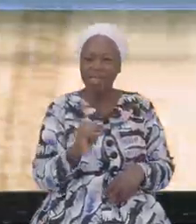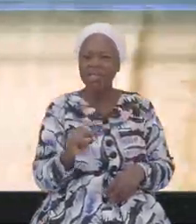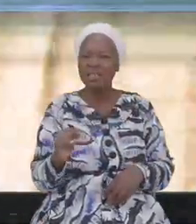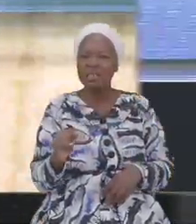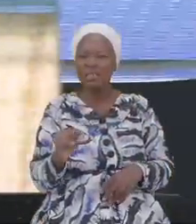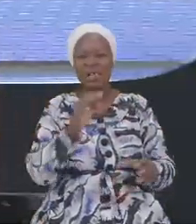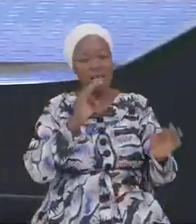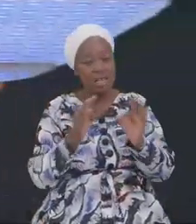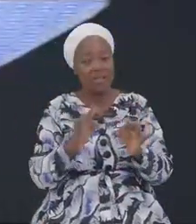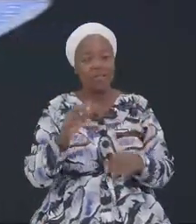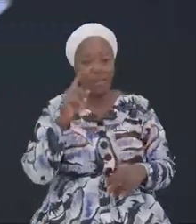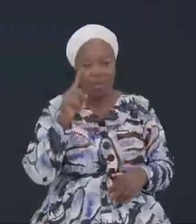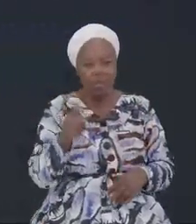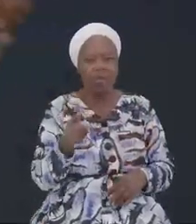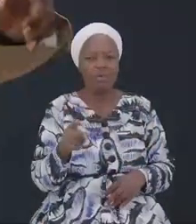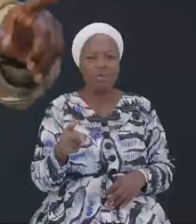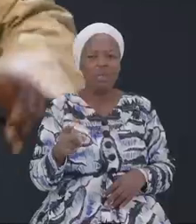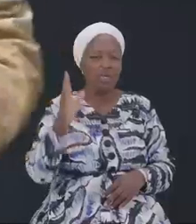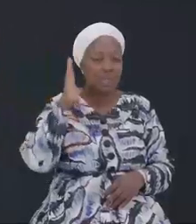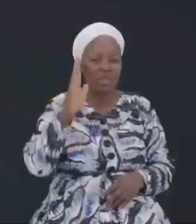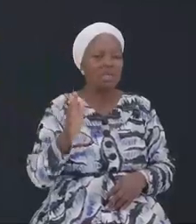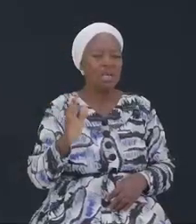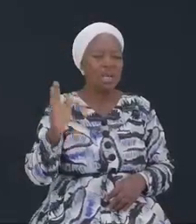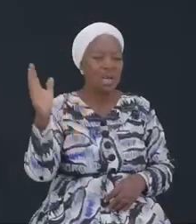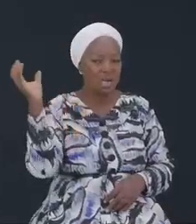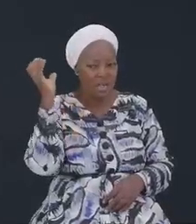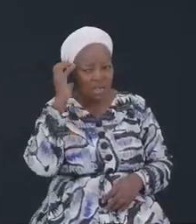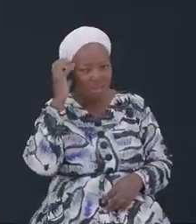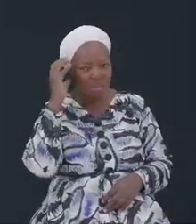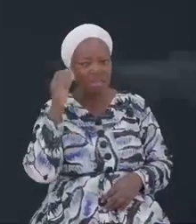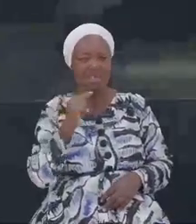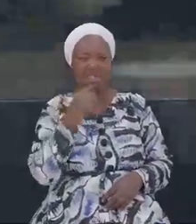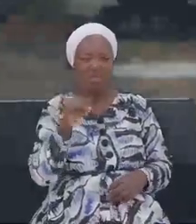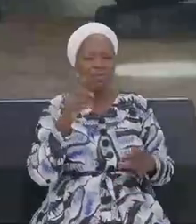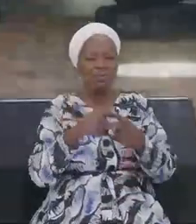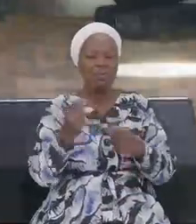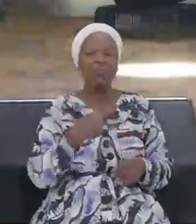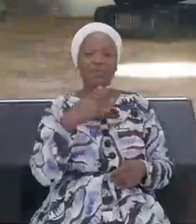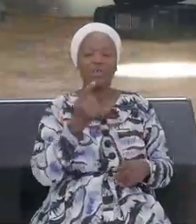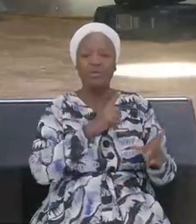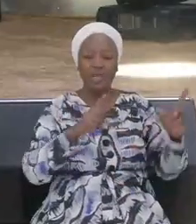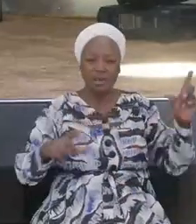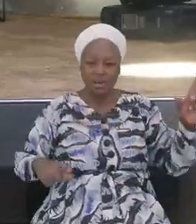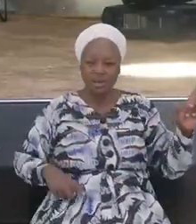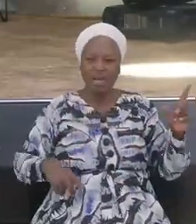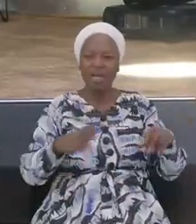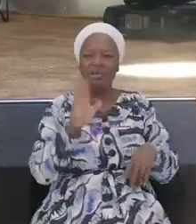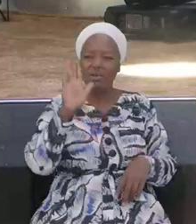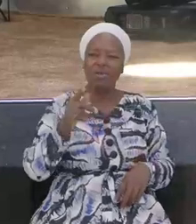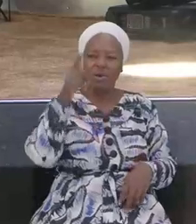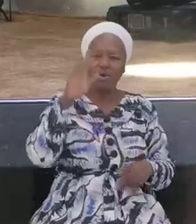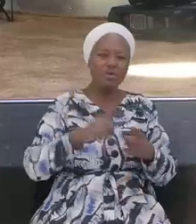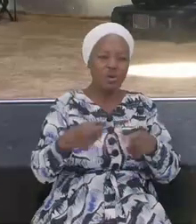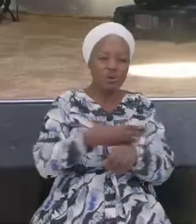c'est si tu obéis à la voix de l'Éternel, ton Dieu, en